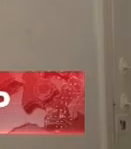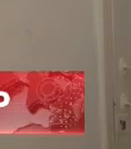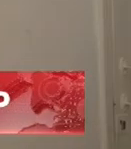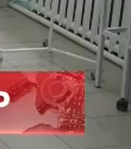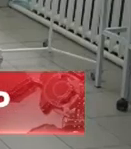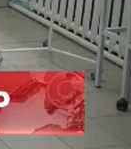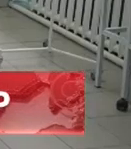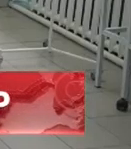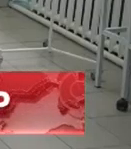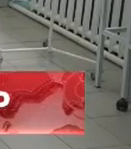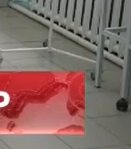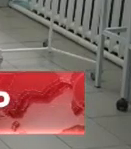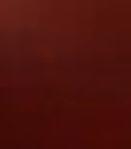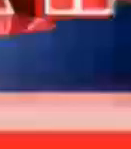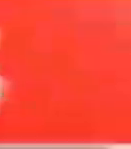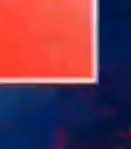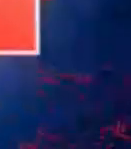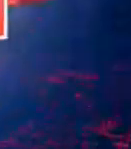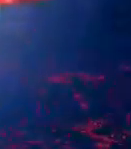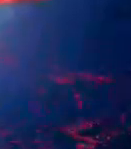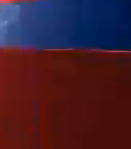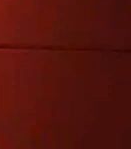байқаған. Кімнен жәбір көрді?